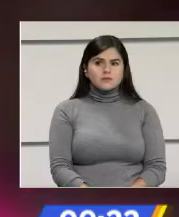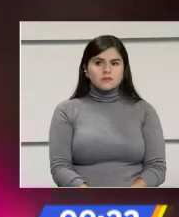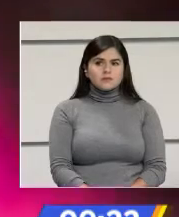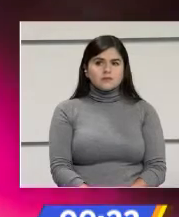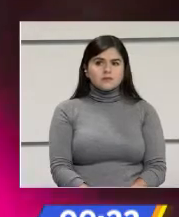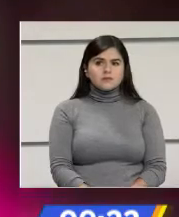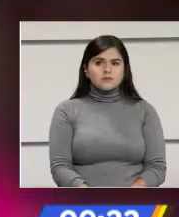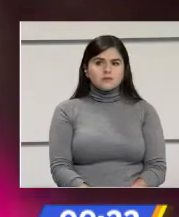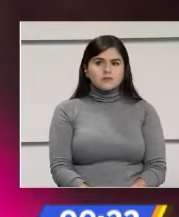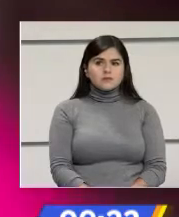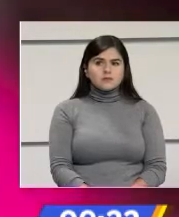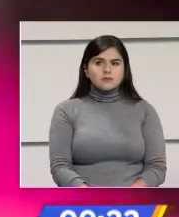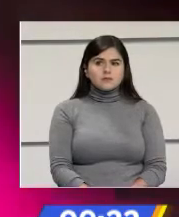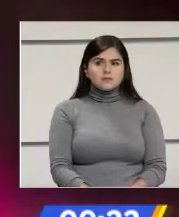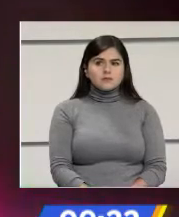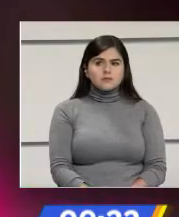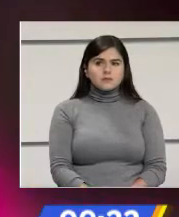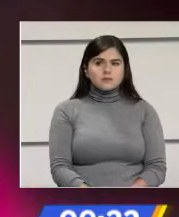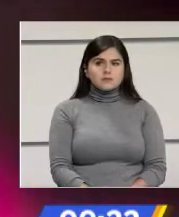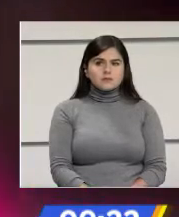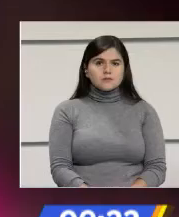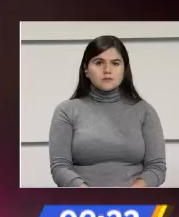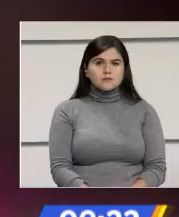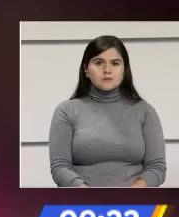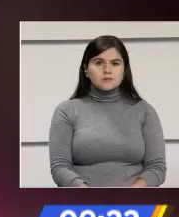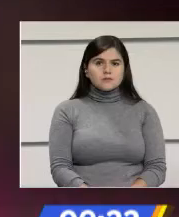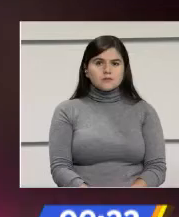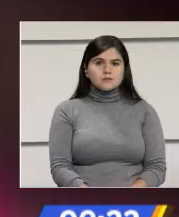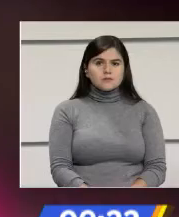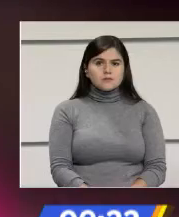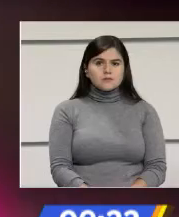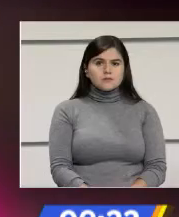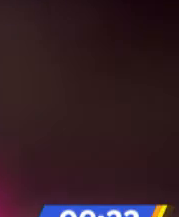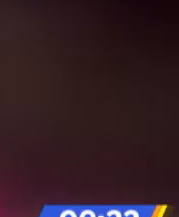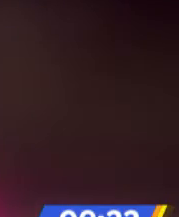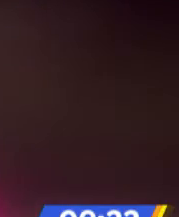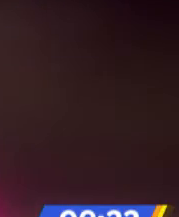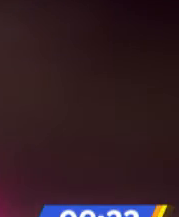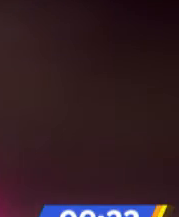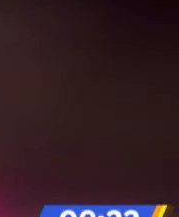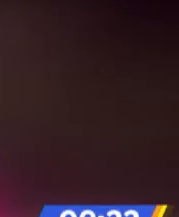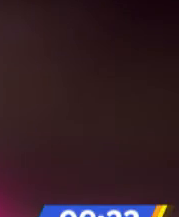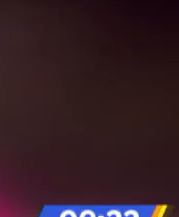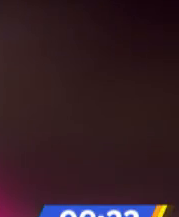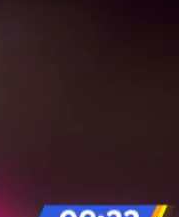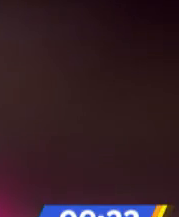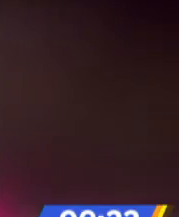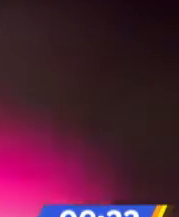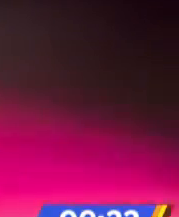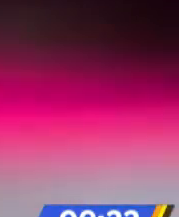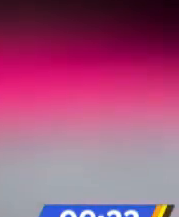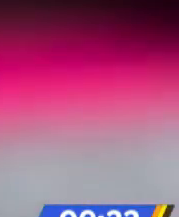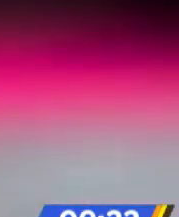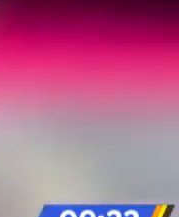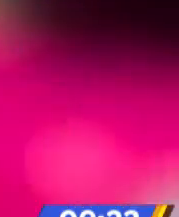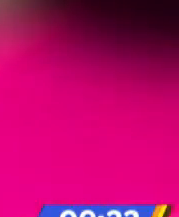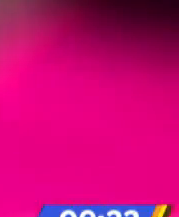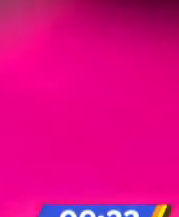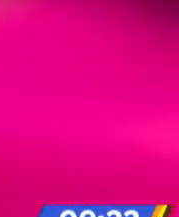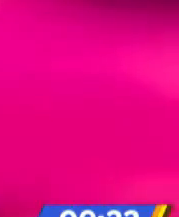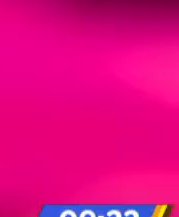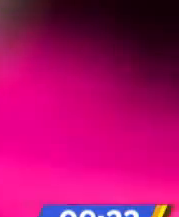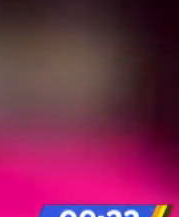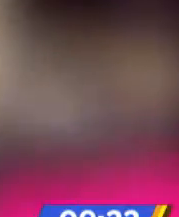dire cette semaine. Et Tatou et Wilser. Bon, mes enfants, à bientôt. On se verra après. Au